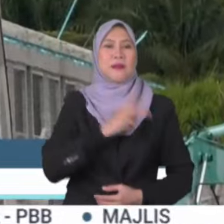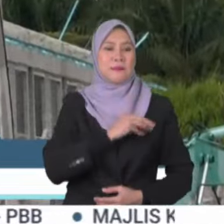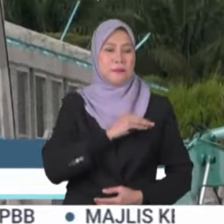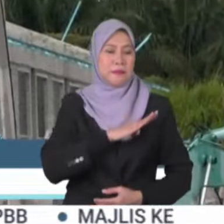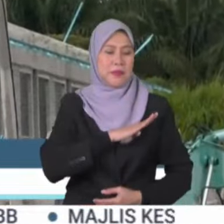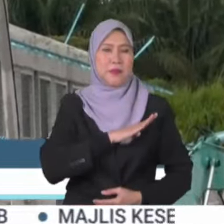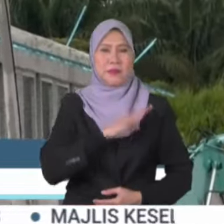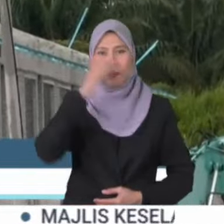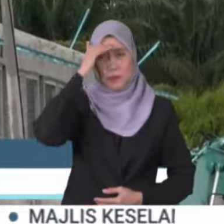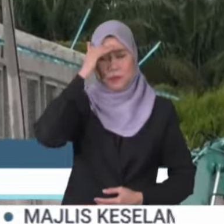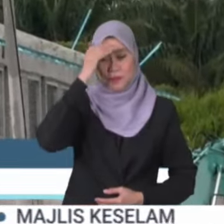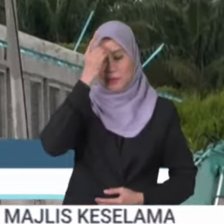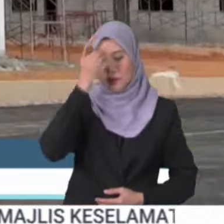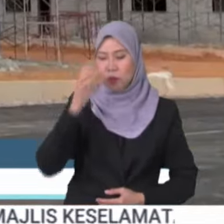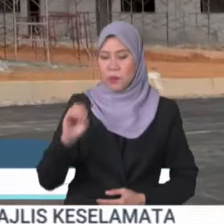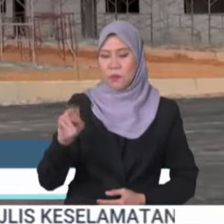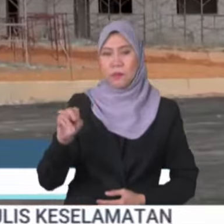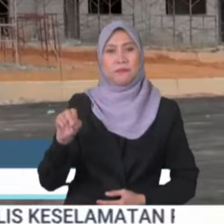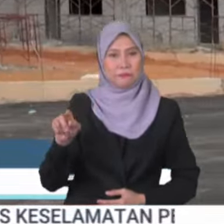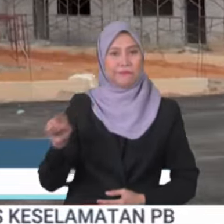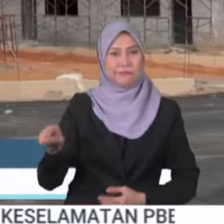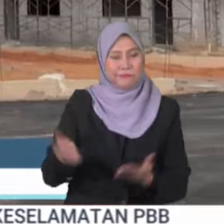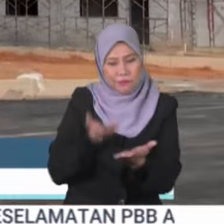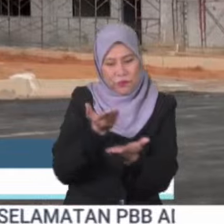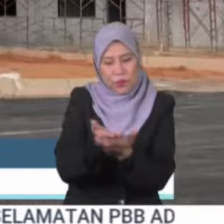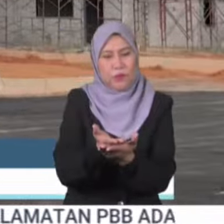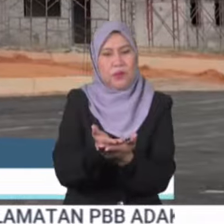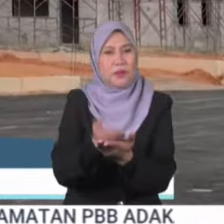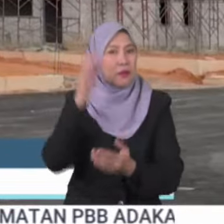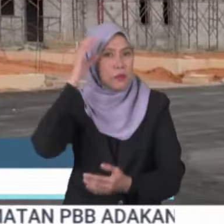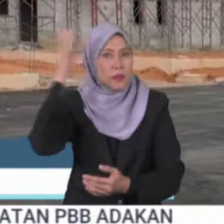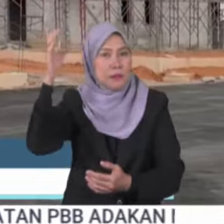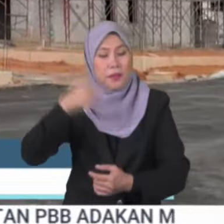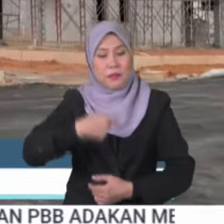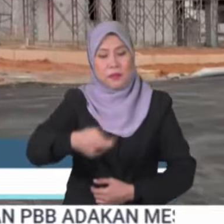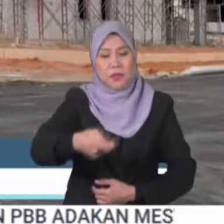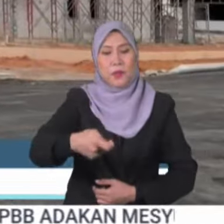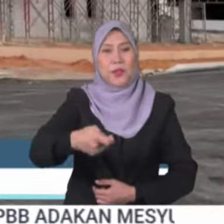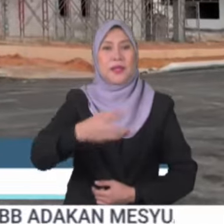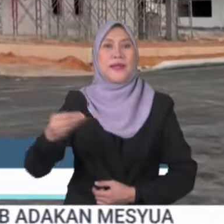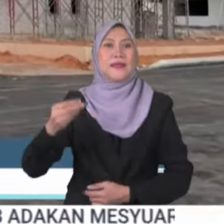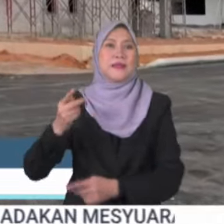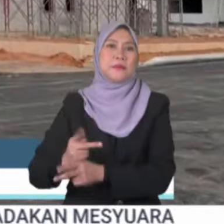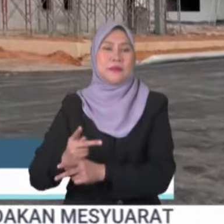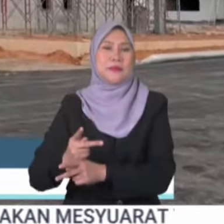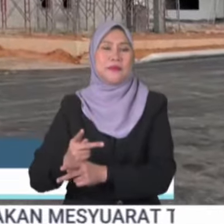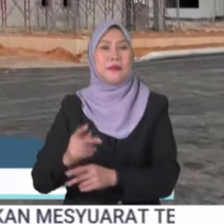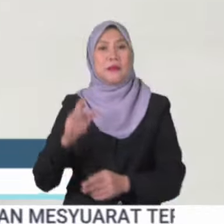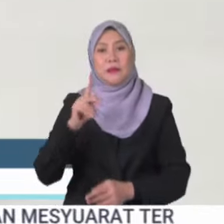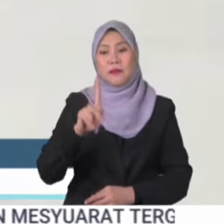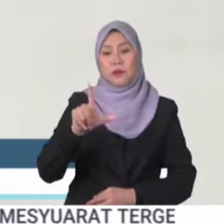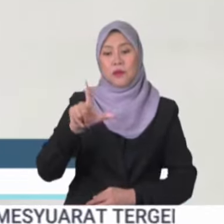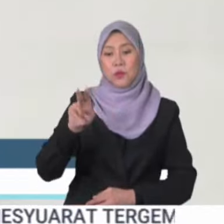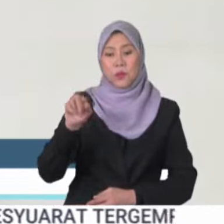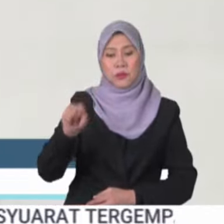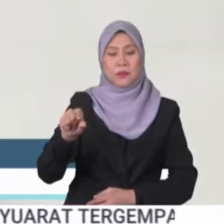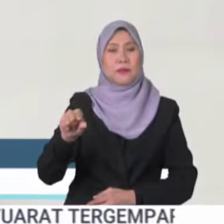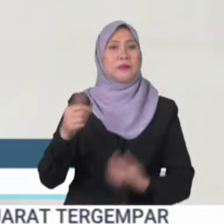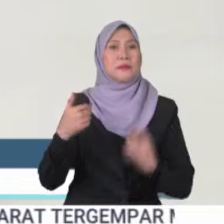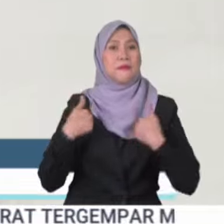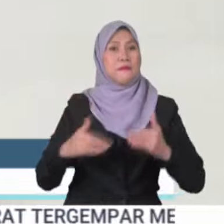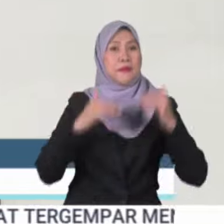Johor, Dato' On Hafiz Ghazi ini menawarkan konsep sewa dan simpan. Di Kluang, pembangunan